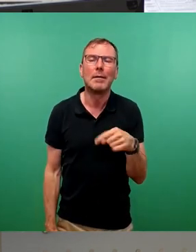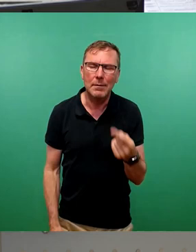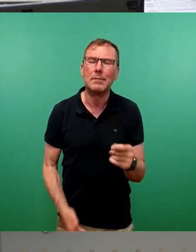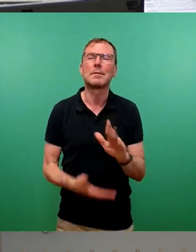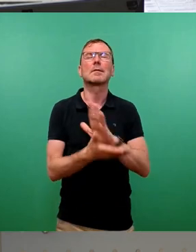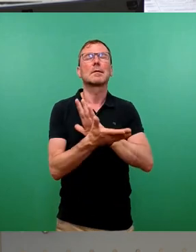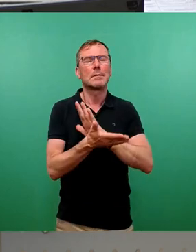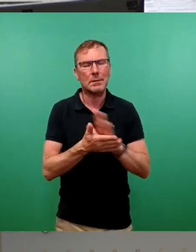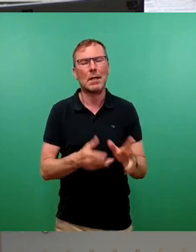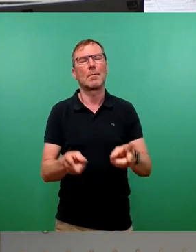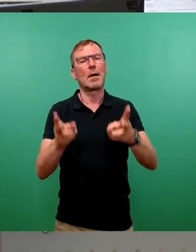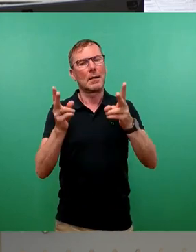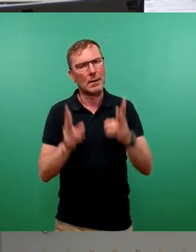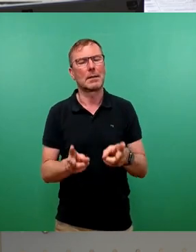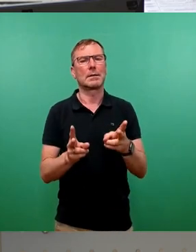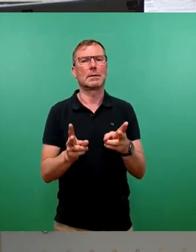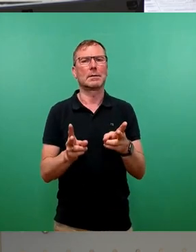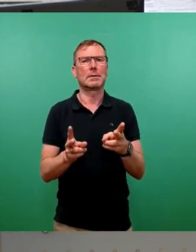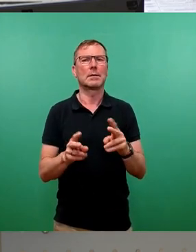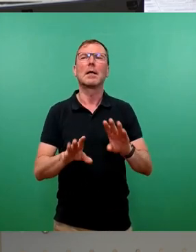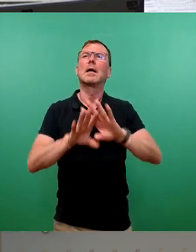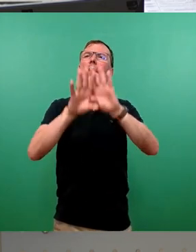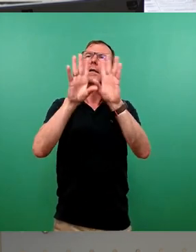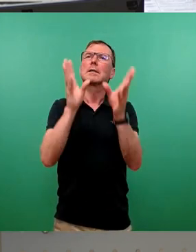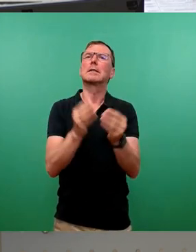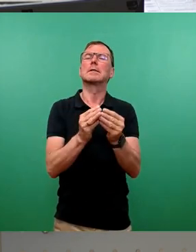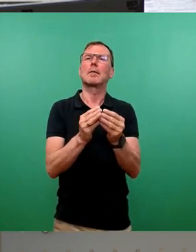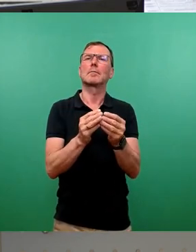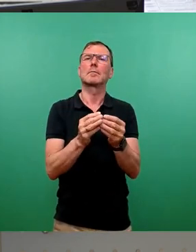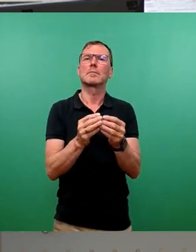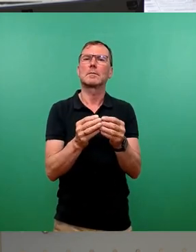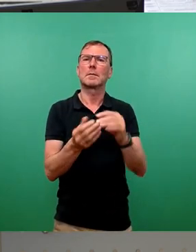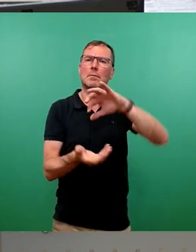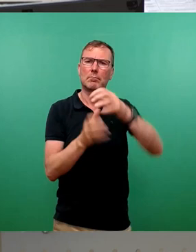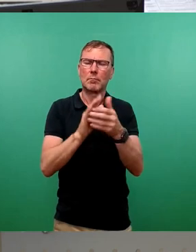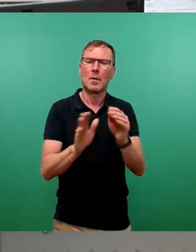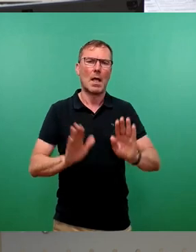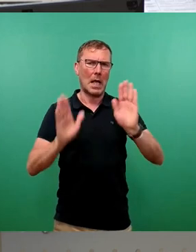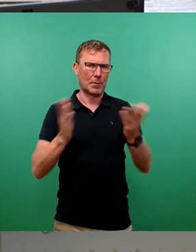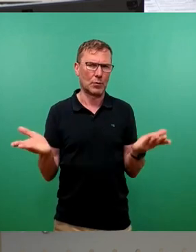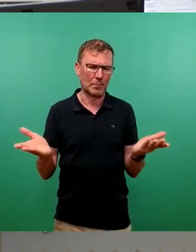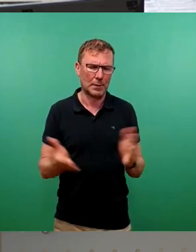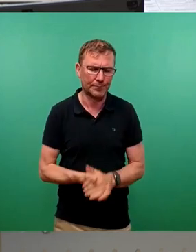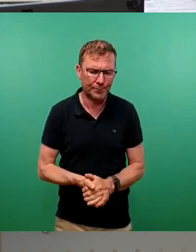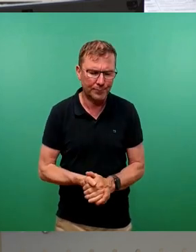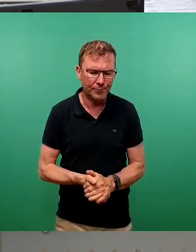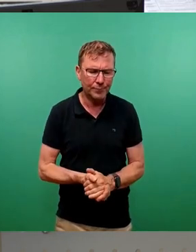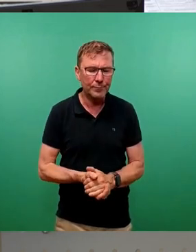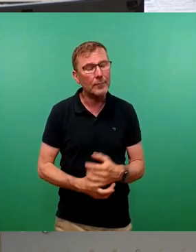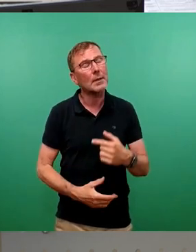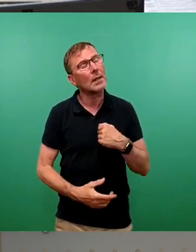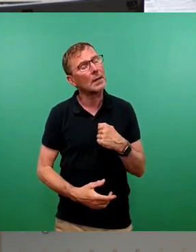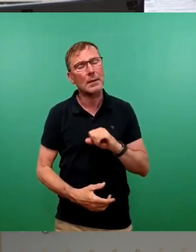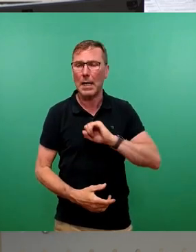richtig eben als Gesamtkomplex behandelt und auch abgestimmt. Ich bedauere es nach wie vor